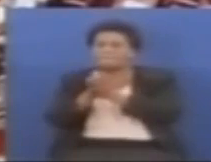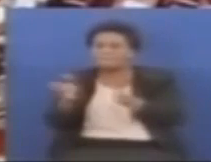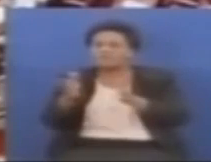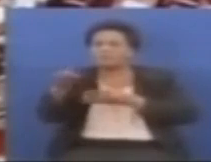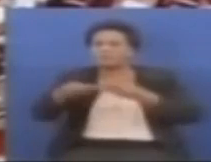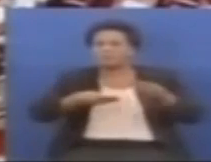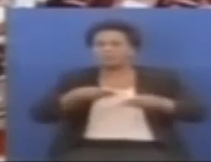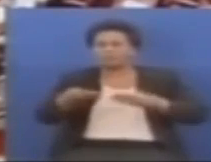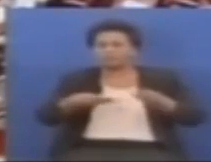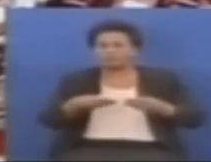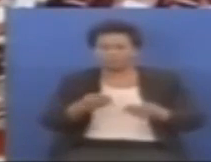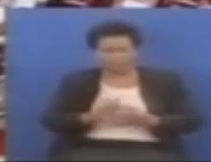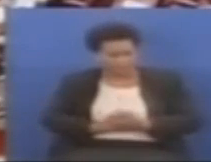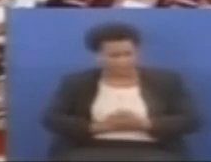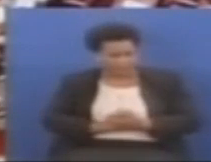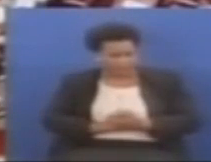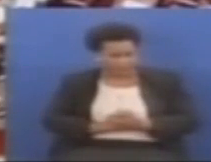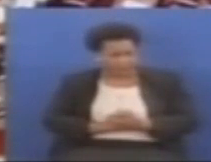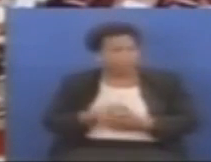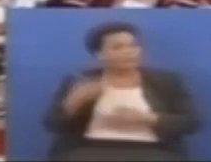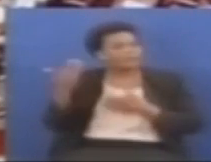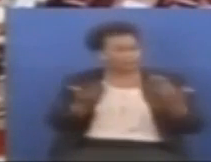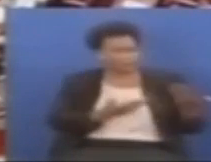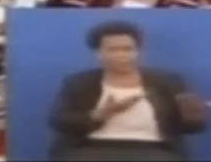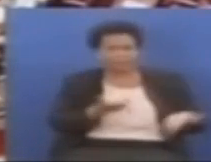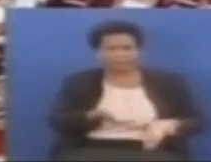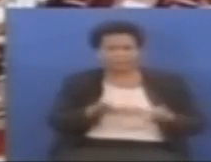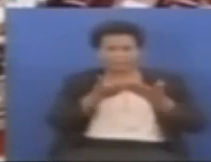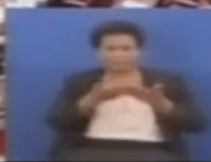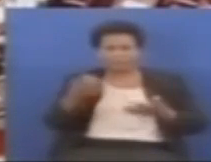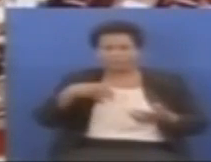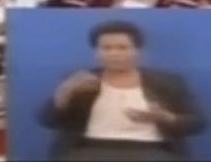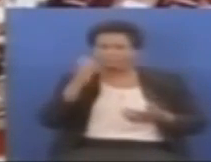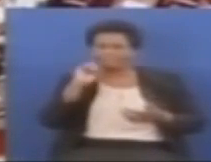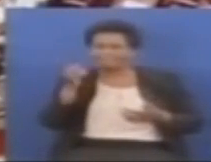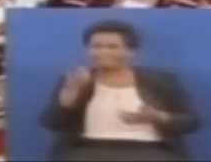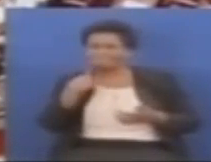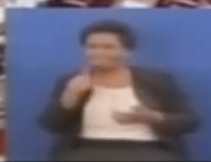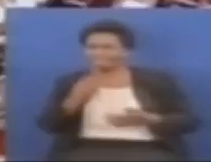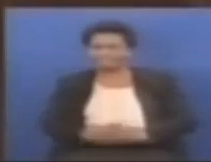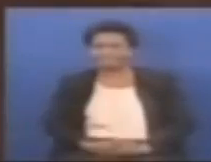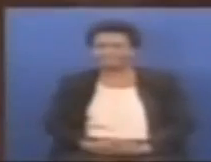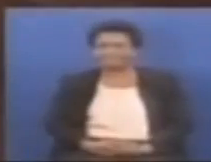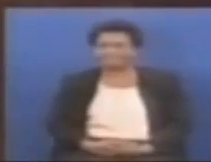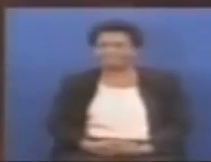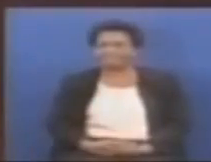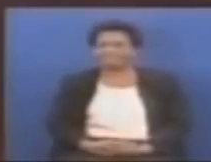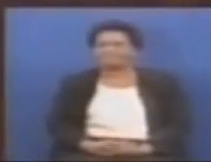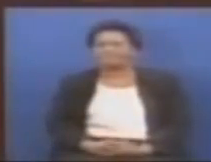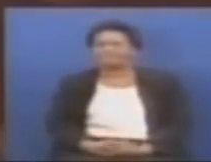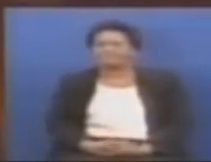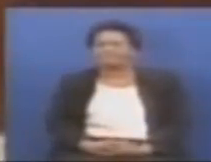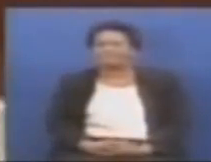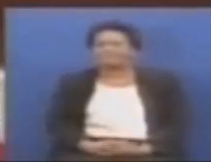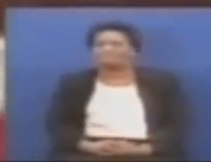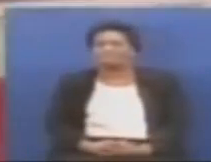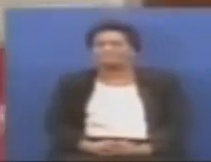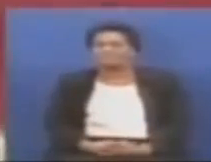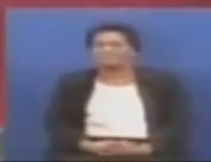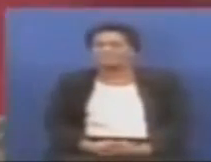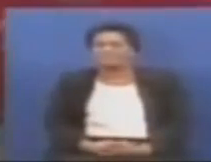TAMISEMI na litajibiwa na Naibu Waziri Josephat Kandege.